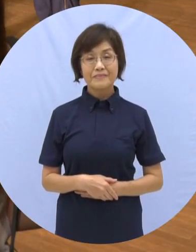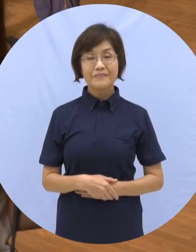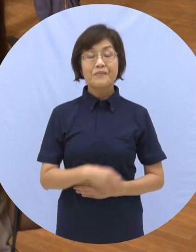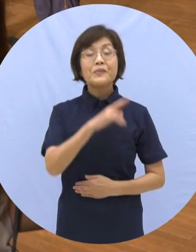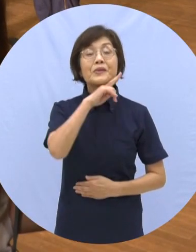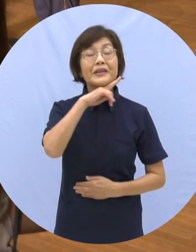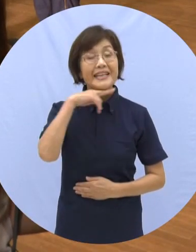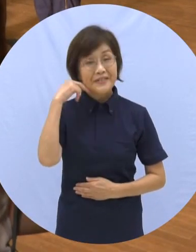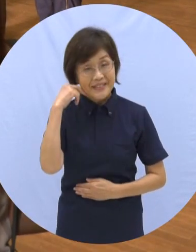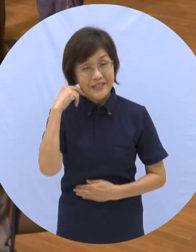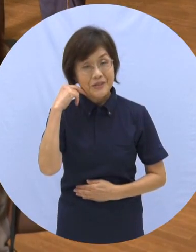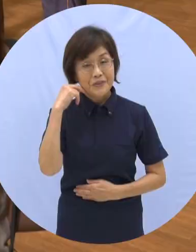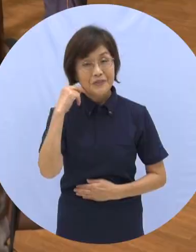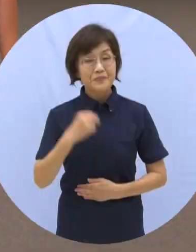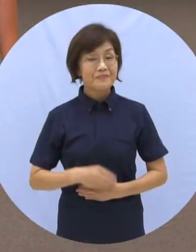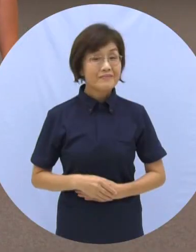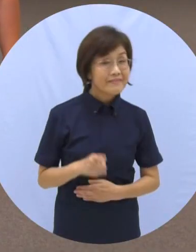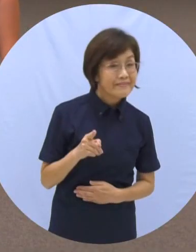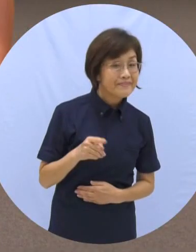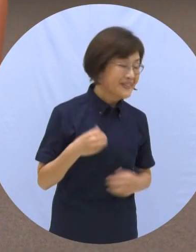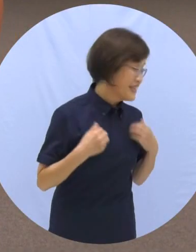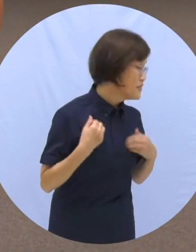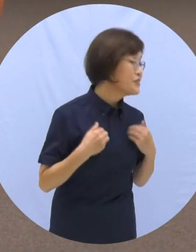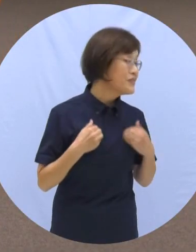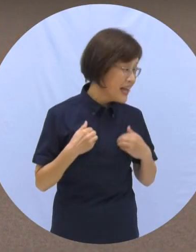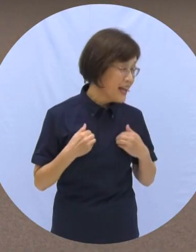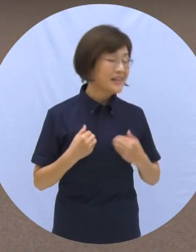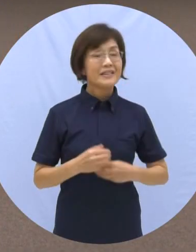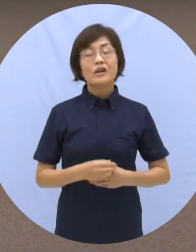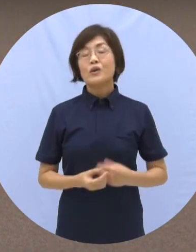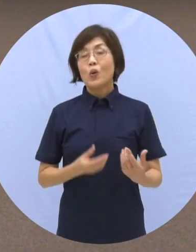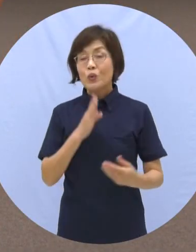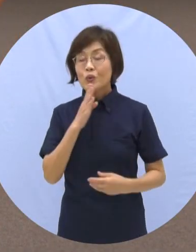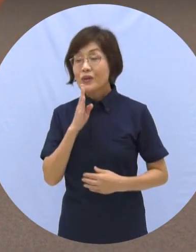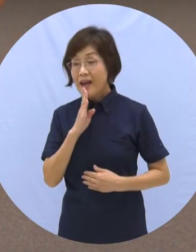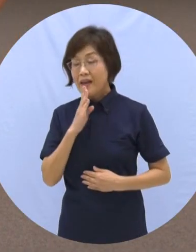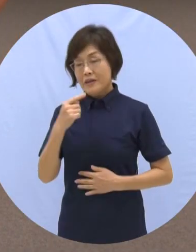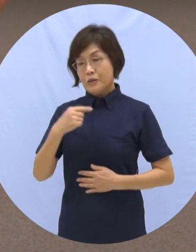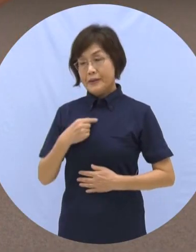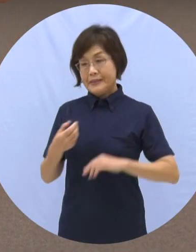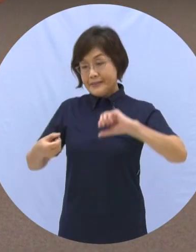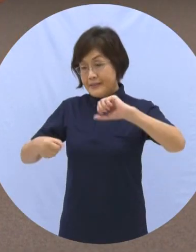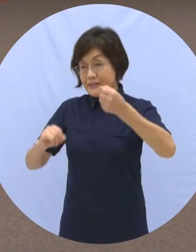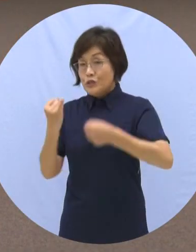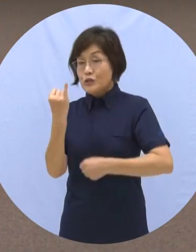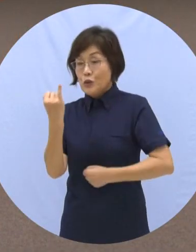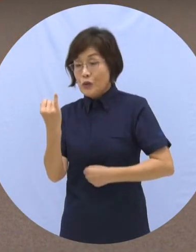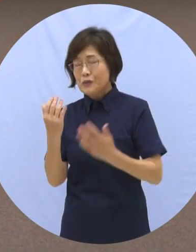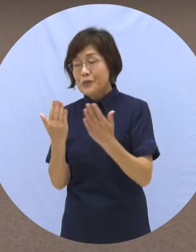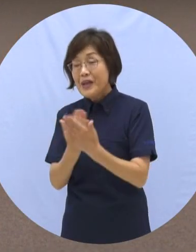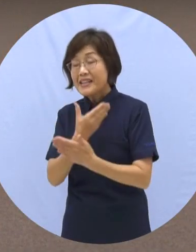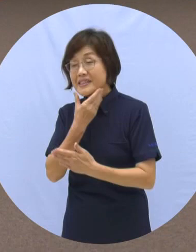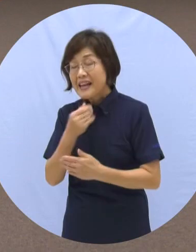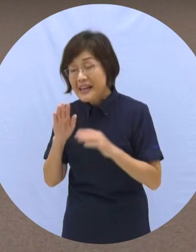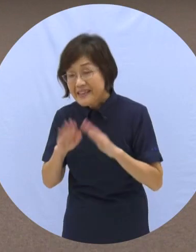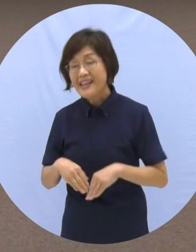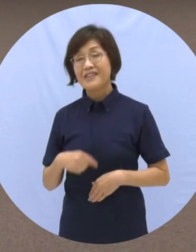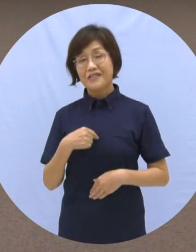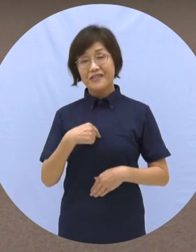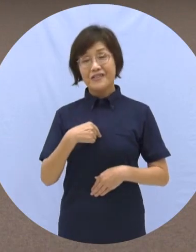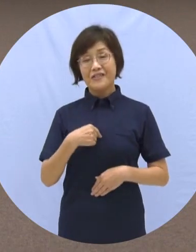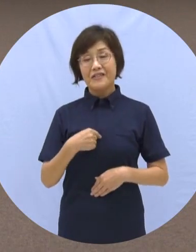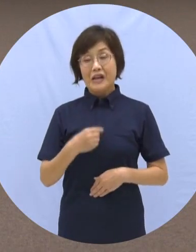佐世保でイングリッシ ュ。 Looks fun. Yeah. Actually, I wanted to be an